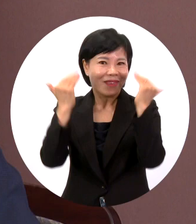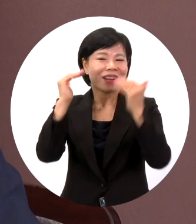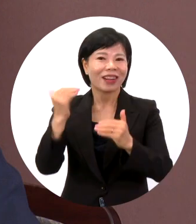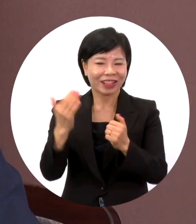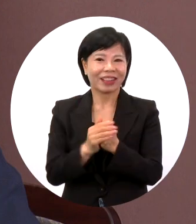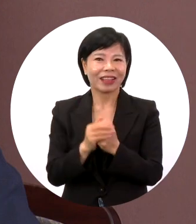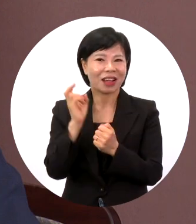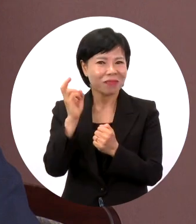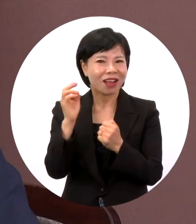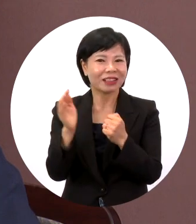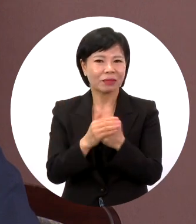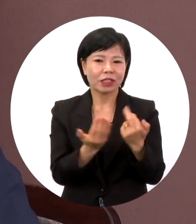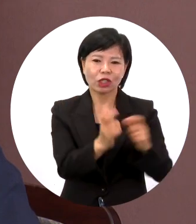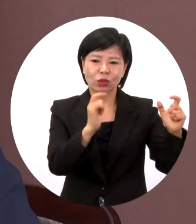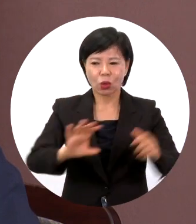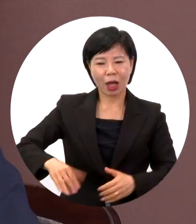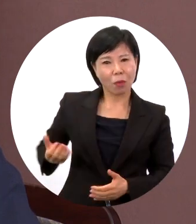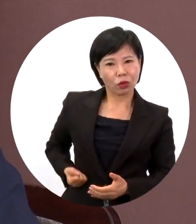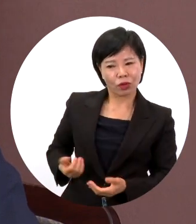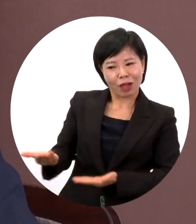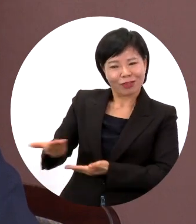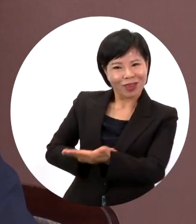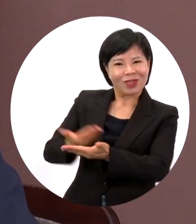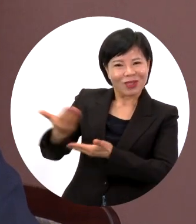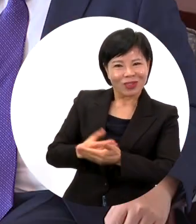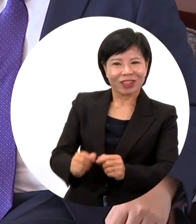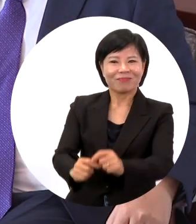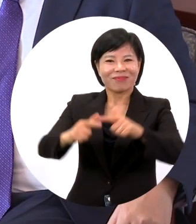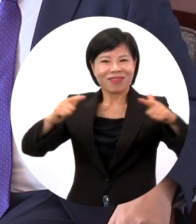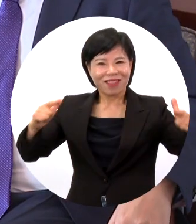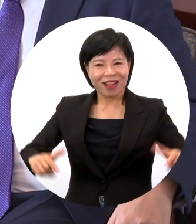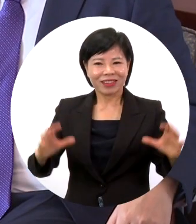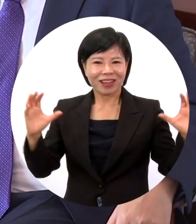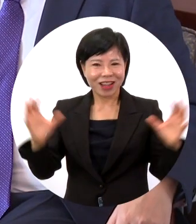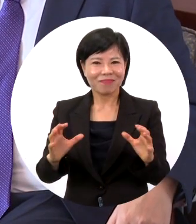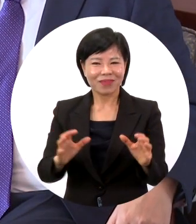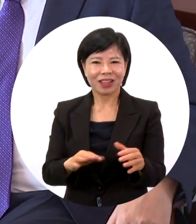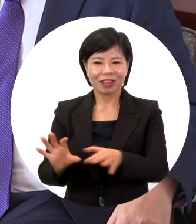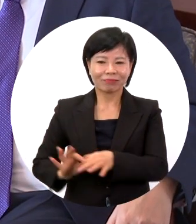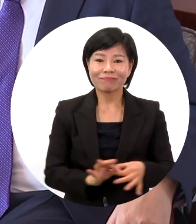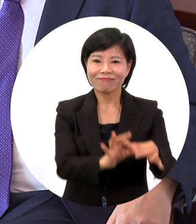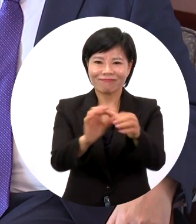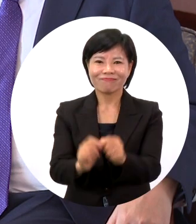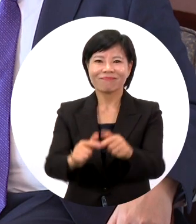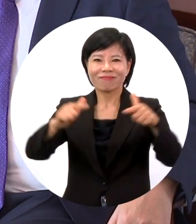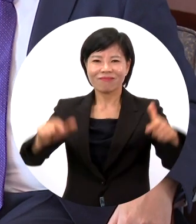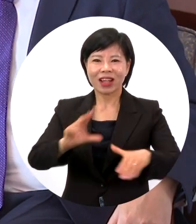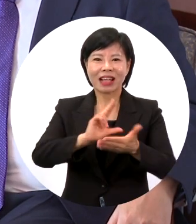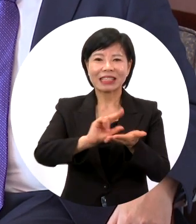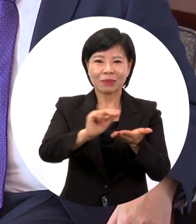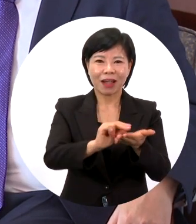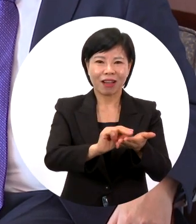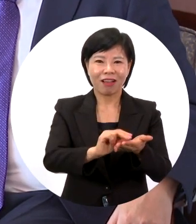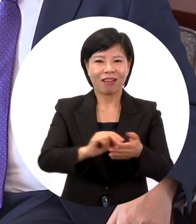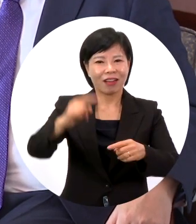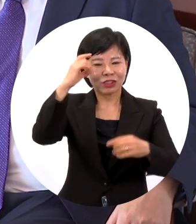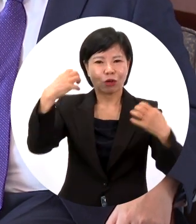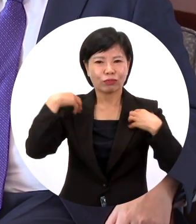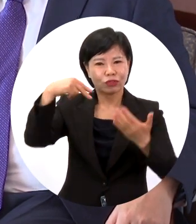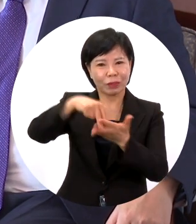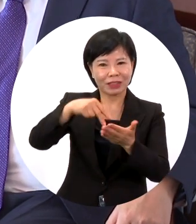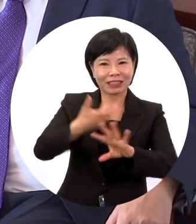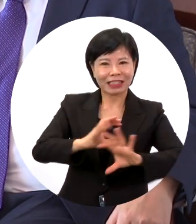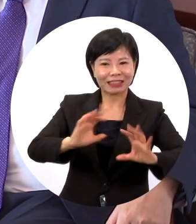보이는데요. 제주도는 캄보디아와의 교류로 글로벌 실무협력 네트워크를 확장하고 지방정부 차원의 외교 역량을